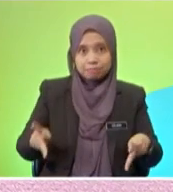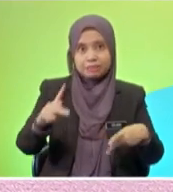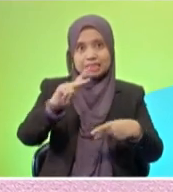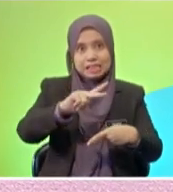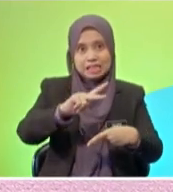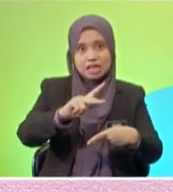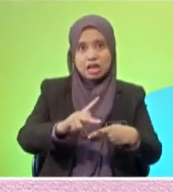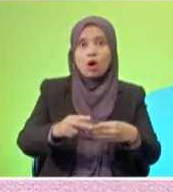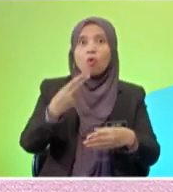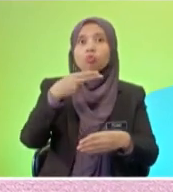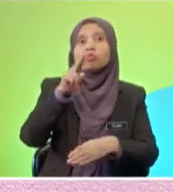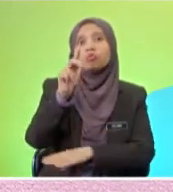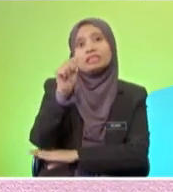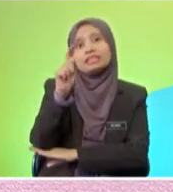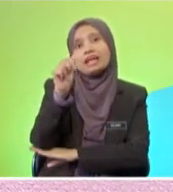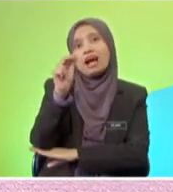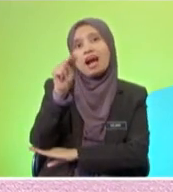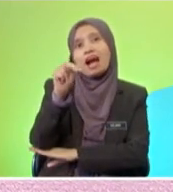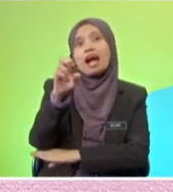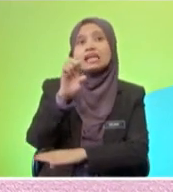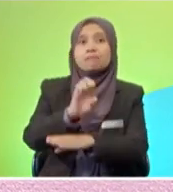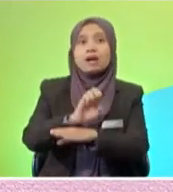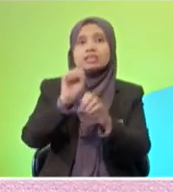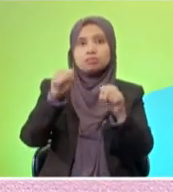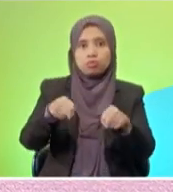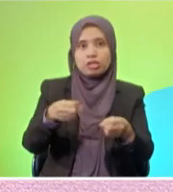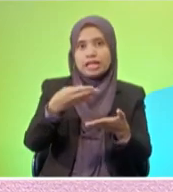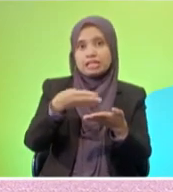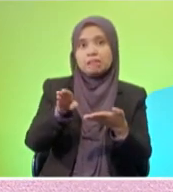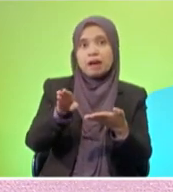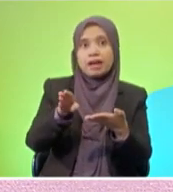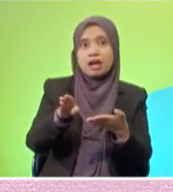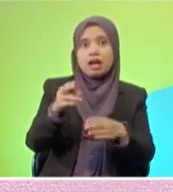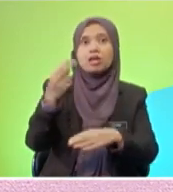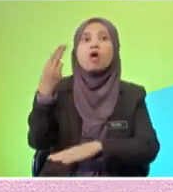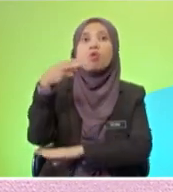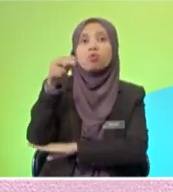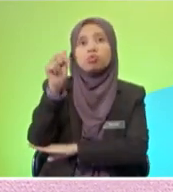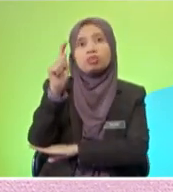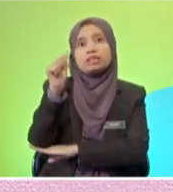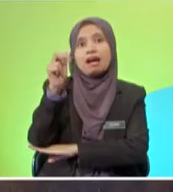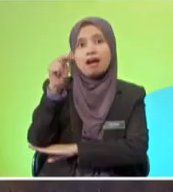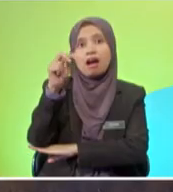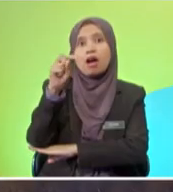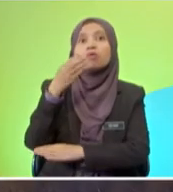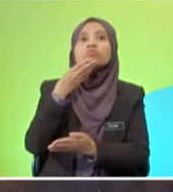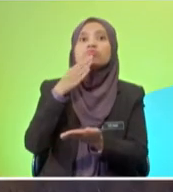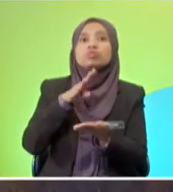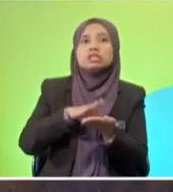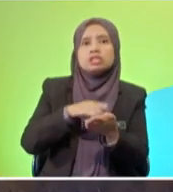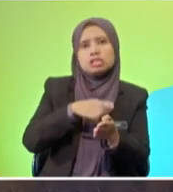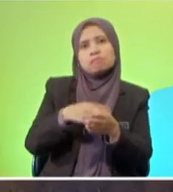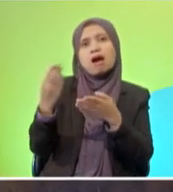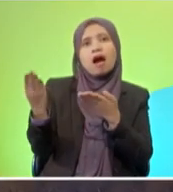hutang emas boleh dibayar hutang Budi dibawa mati di bawah